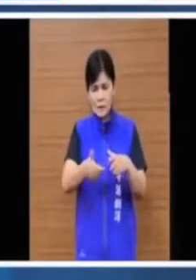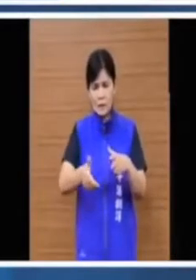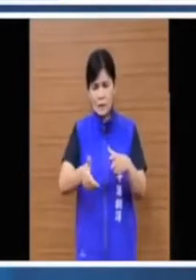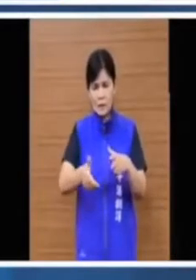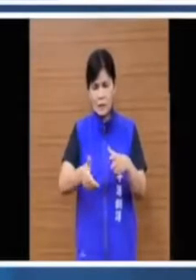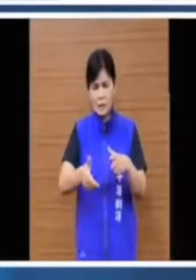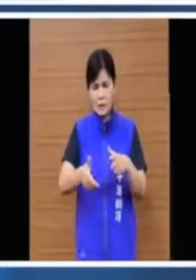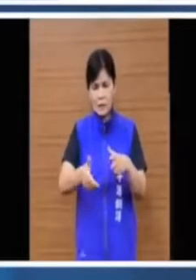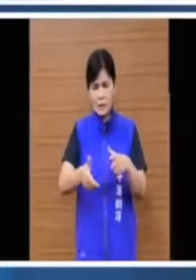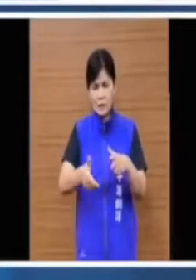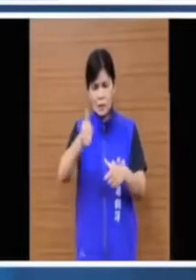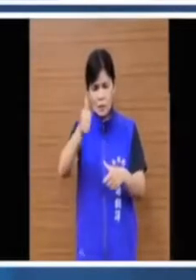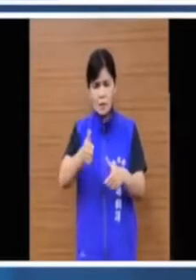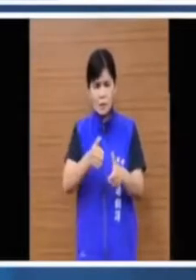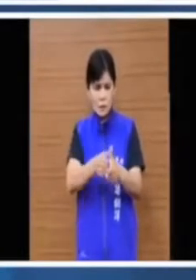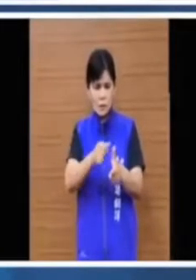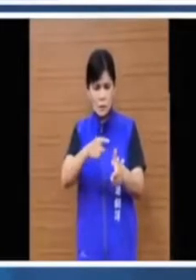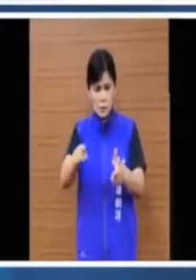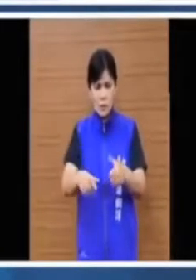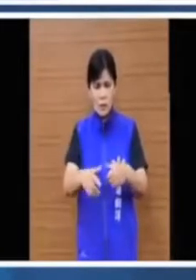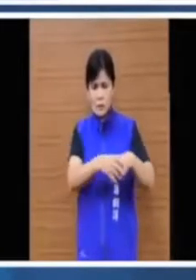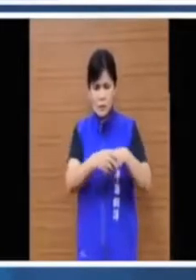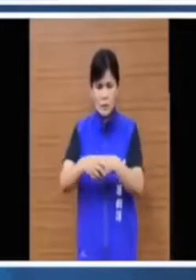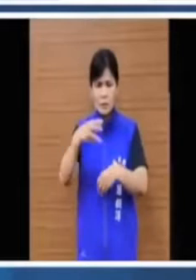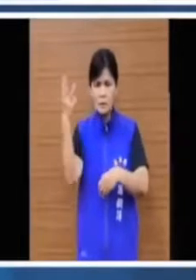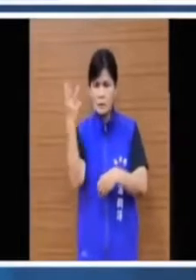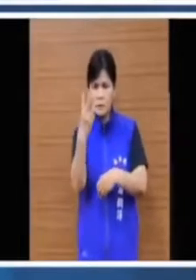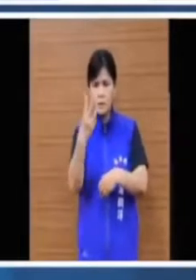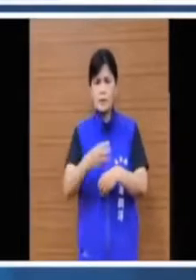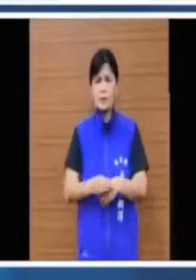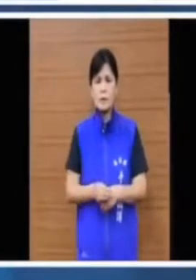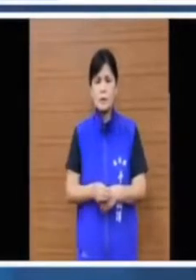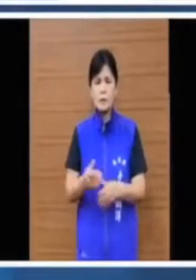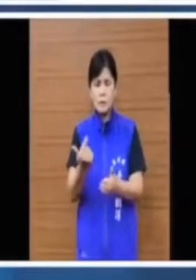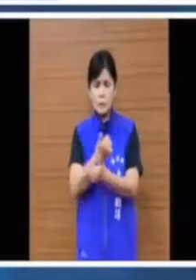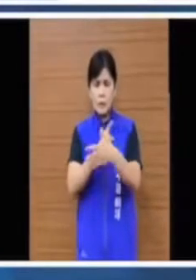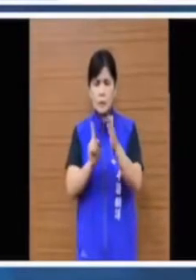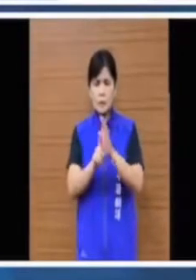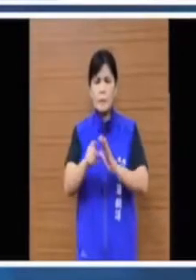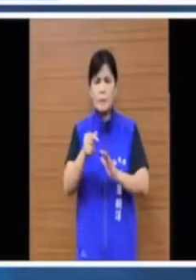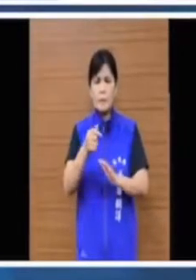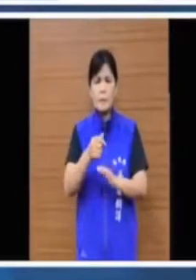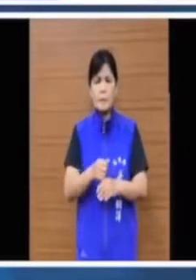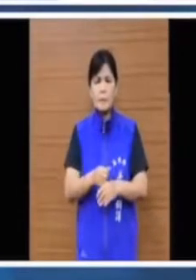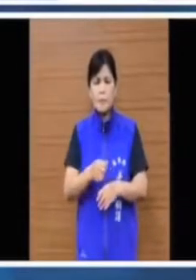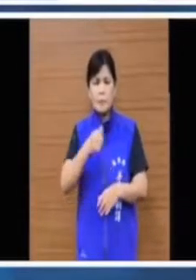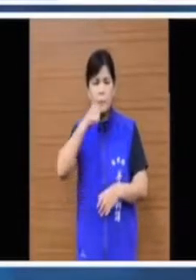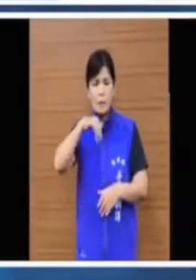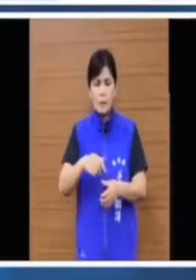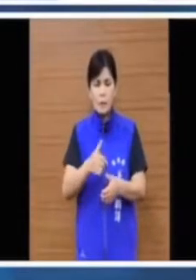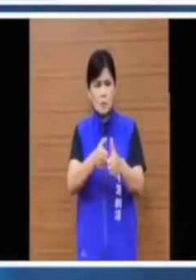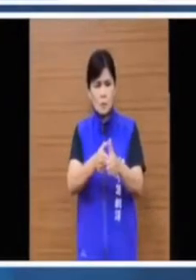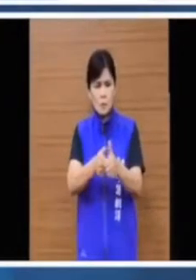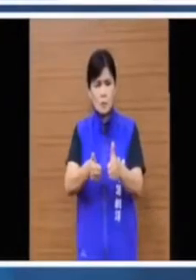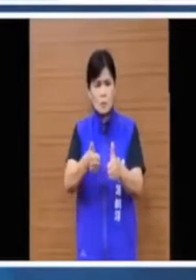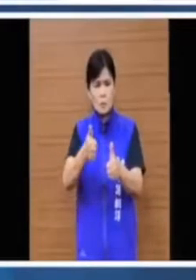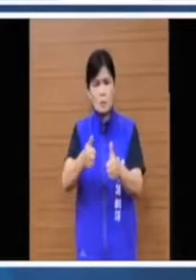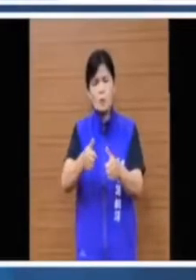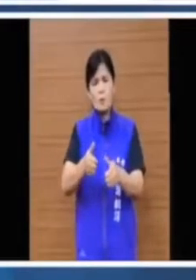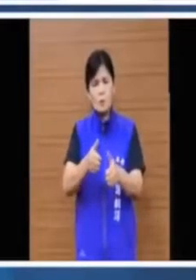再加上我们苗栗的这个祥安诊所，我们的谢医师，好，还有我